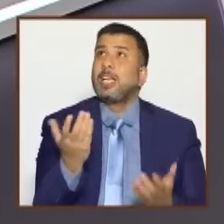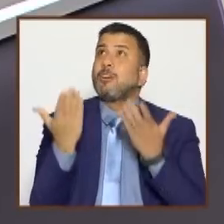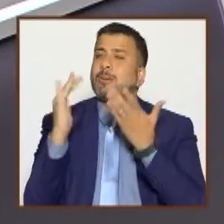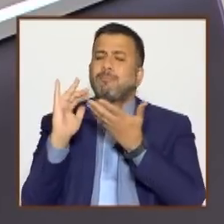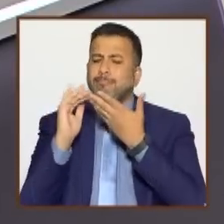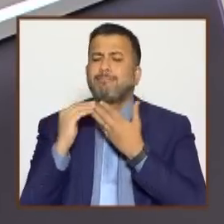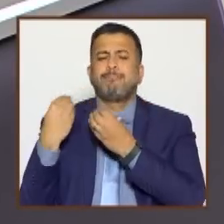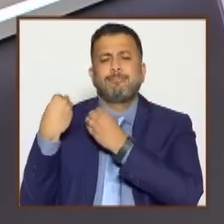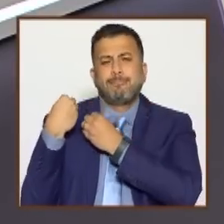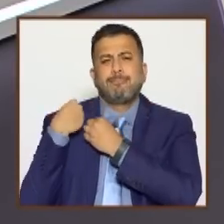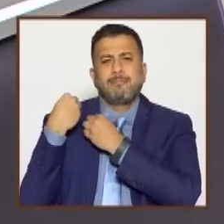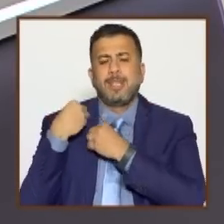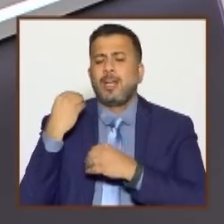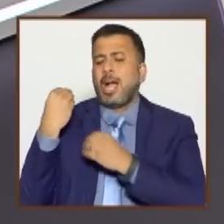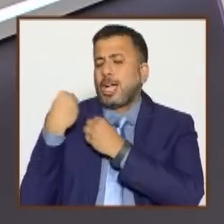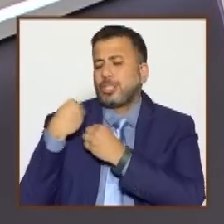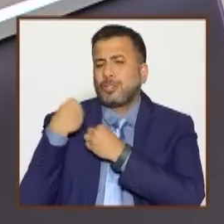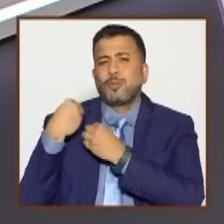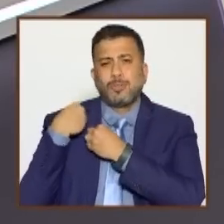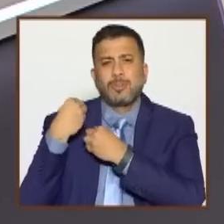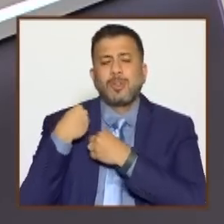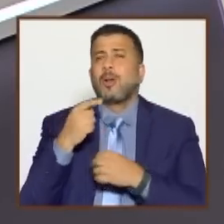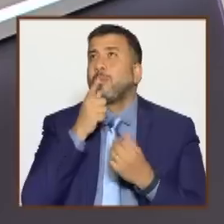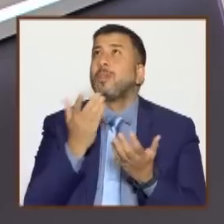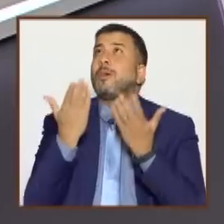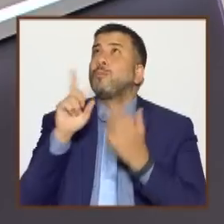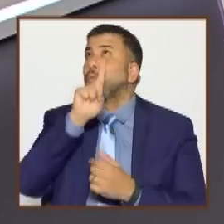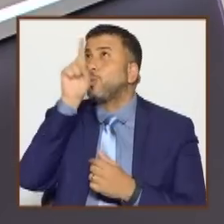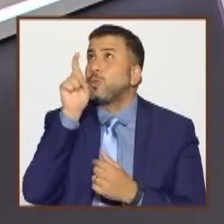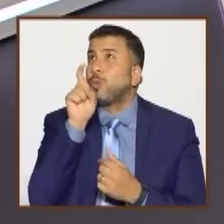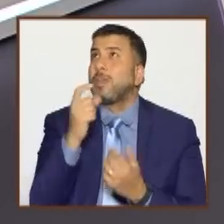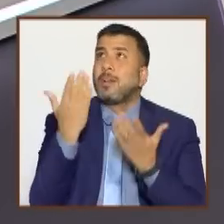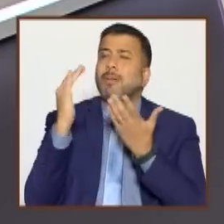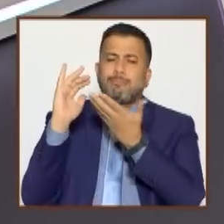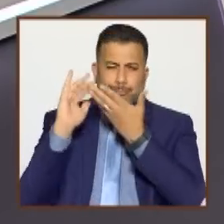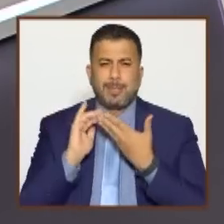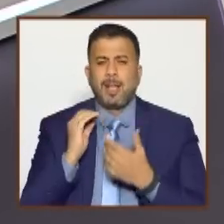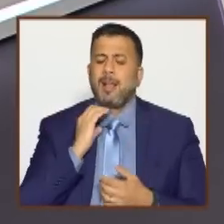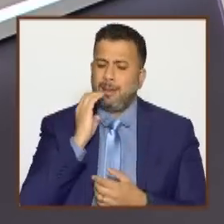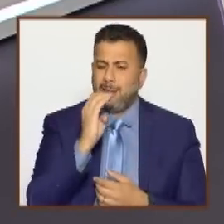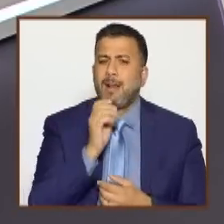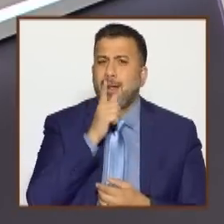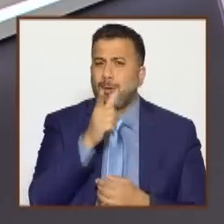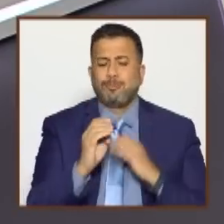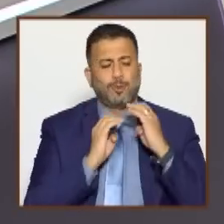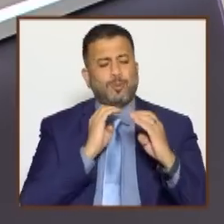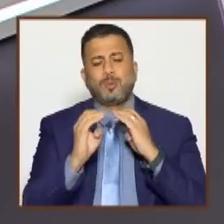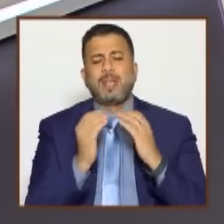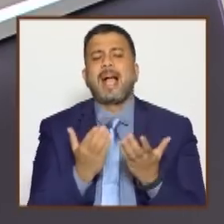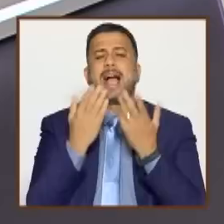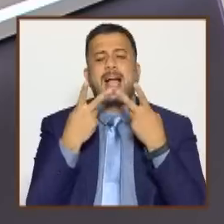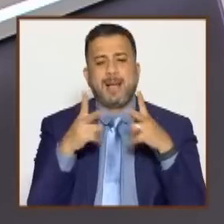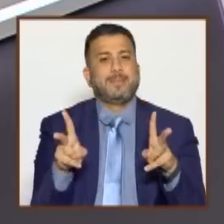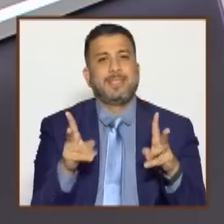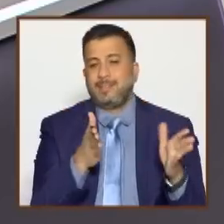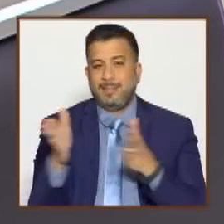يجمع لي بين الأجر والثواب، كما أسأله جل وعلا أن يسددني في القول والجواب. نأخذ هذه